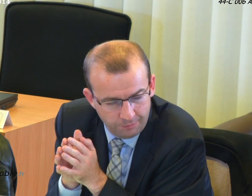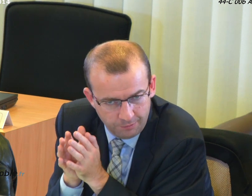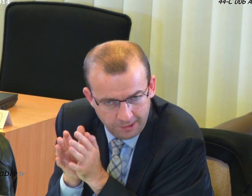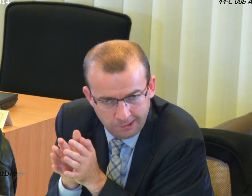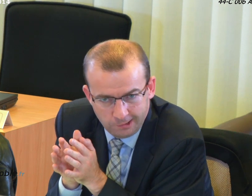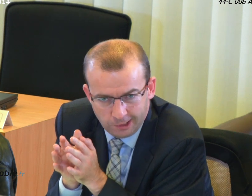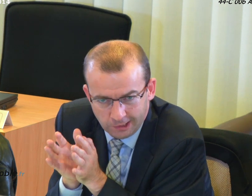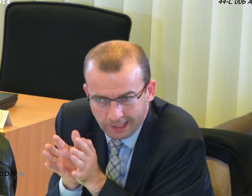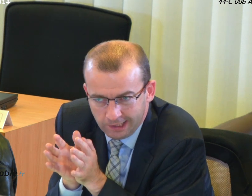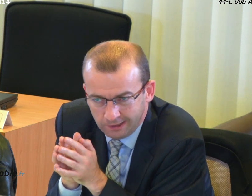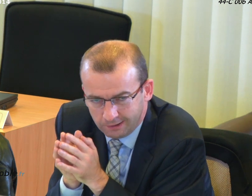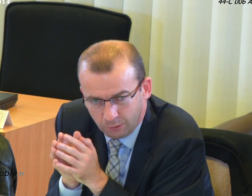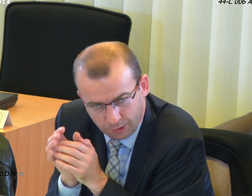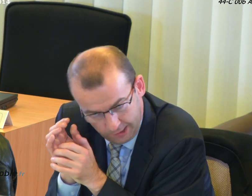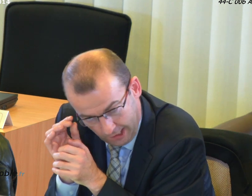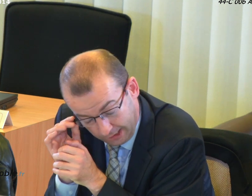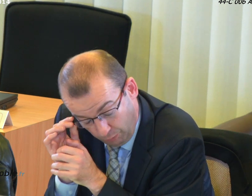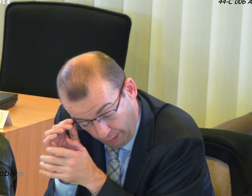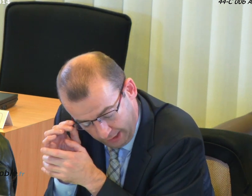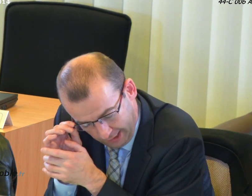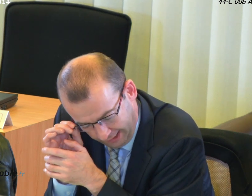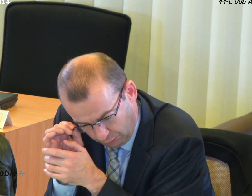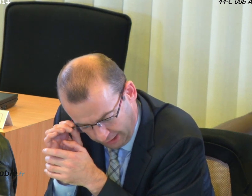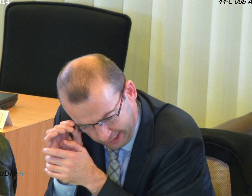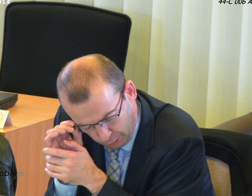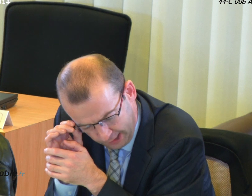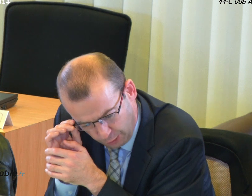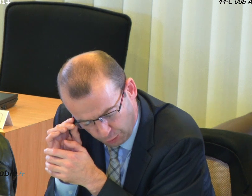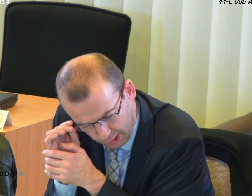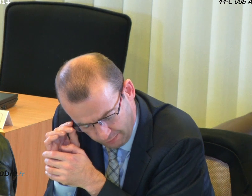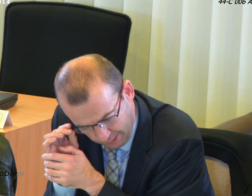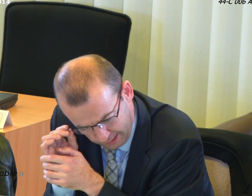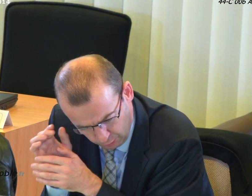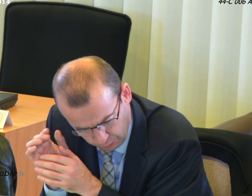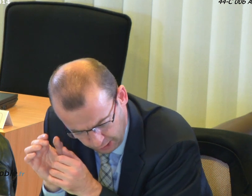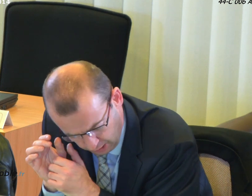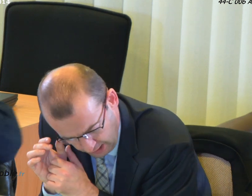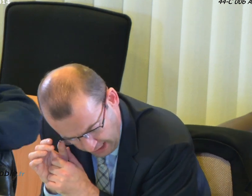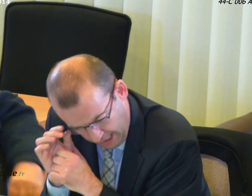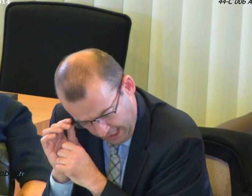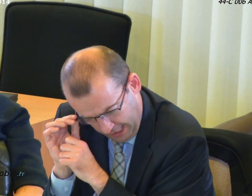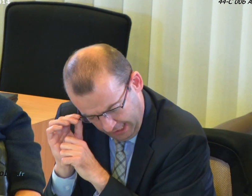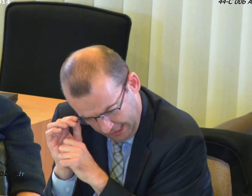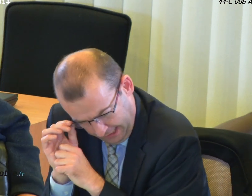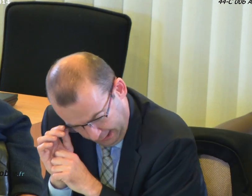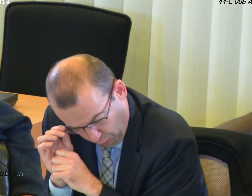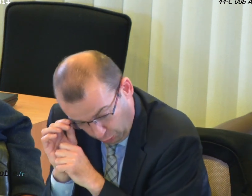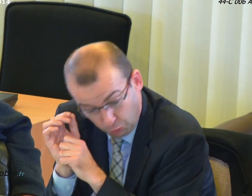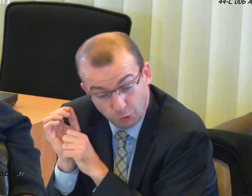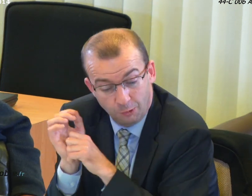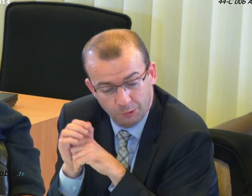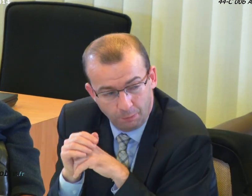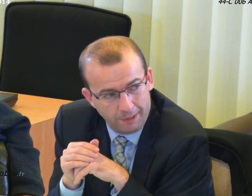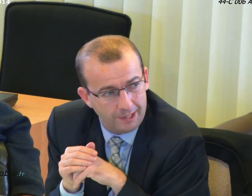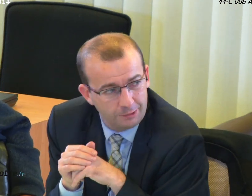avez dicté une règle qui consiste à attribuer à toutes les associations seulement 50 % et donc